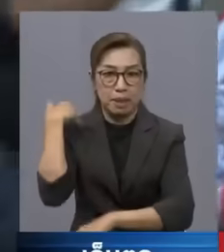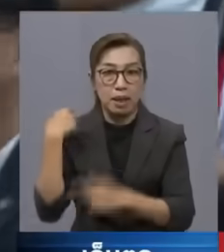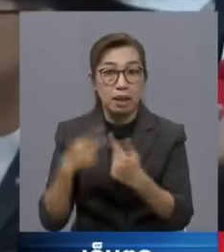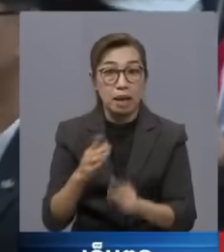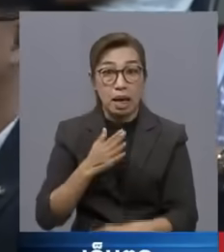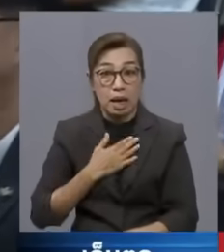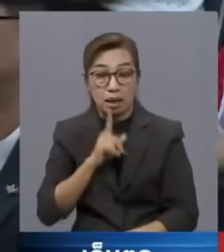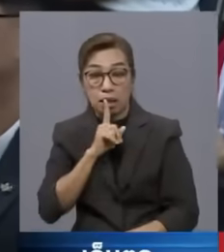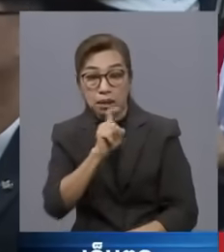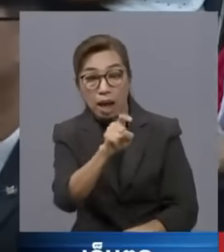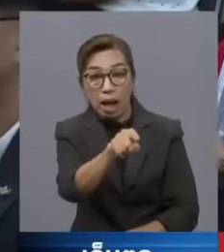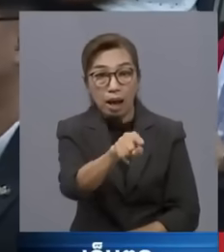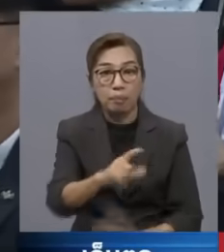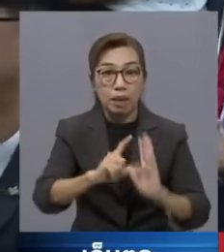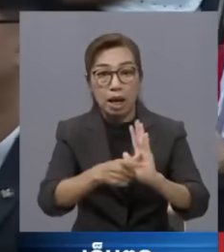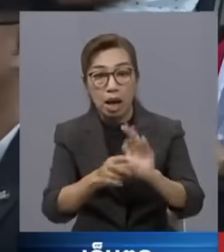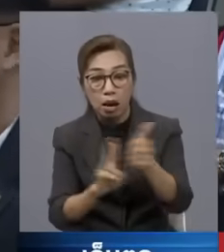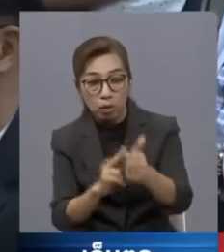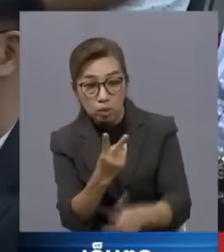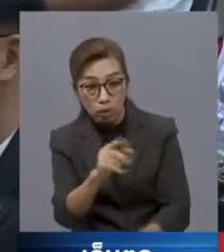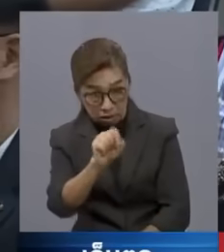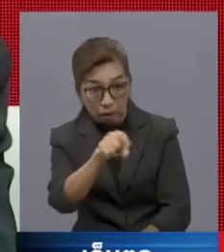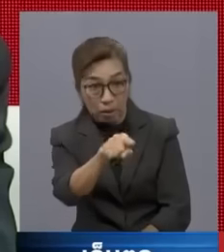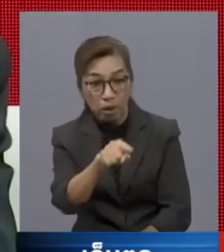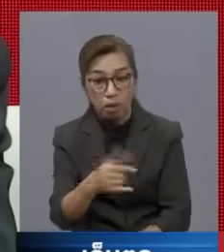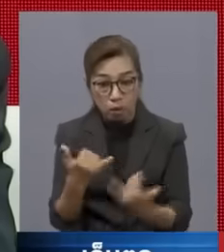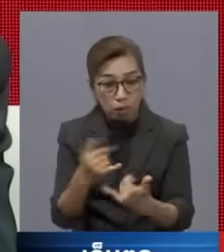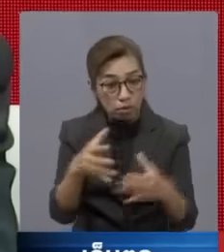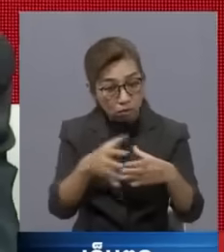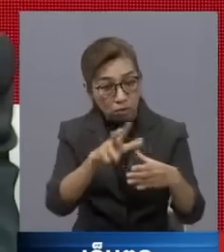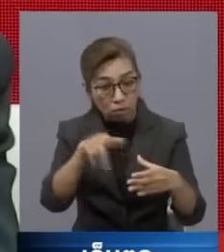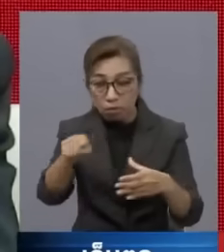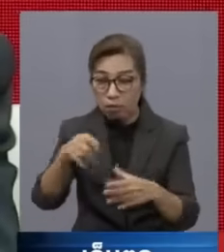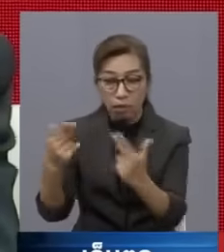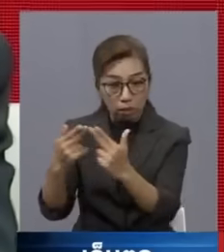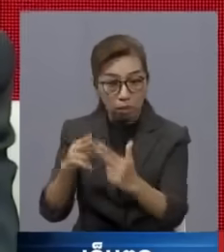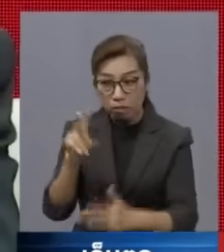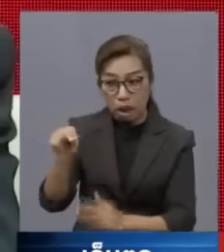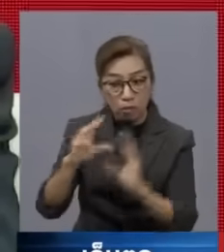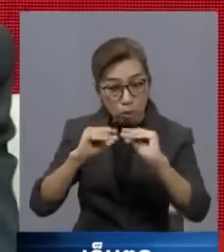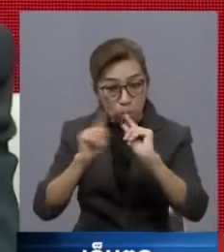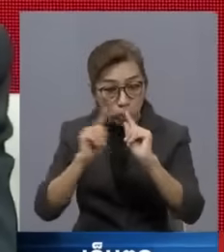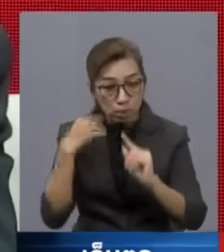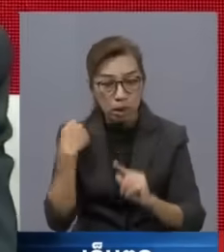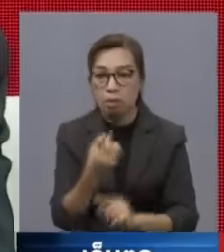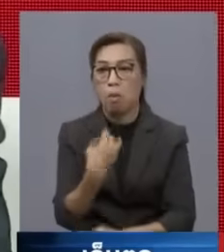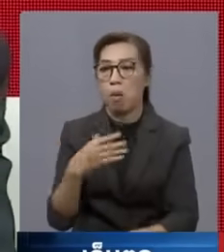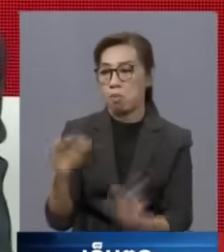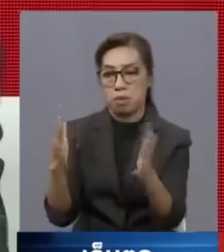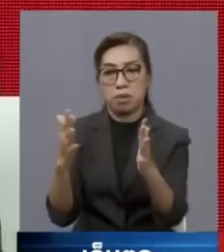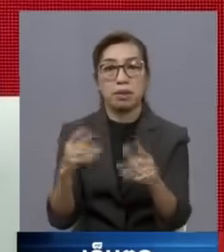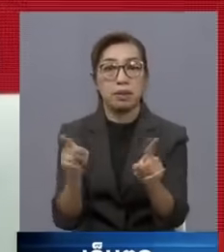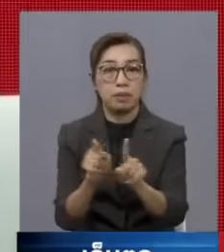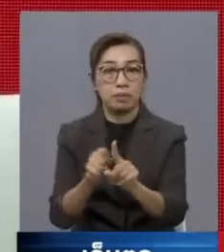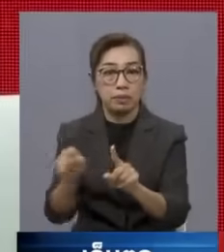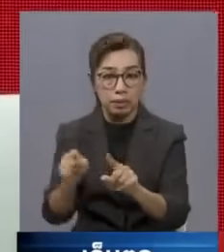จากการสอบถามไปยังภูมิทำกับคุณประเสริฐทั้งสองคนปฏิเสธนะครับว่าวันนี้ไม่ได้มีการนัดหรือว่าหารือกับลมไทยสร้างชาติแต่อย่างใดเช่น